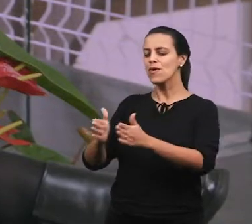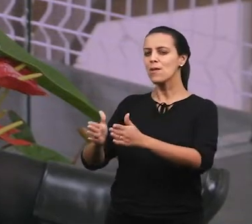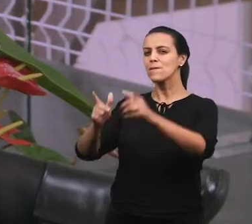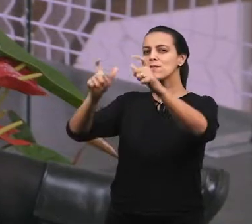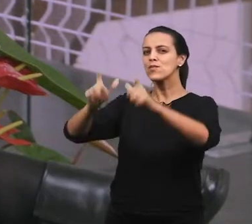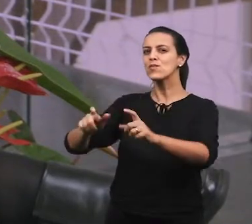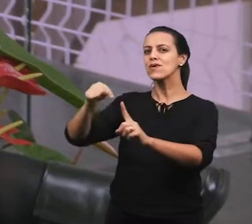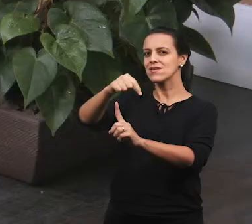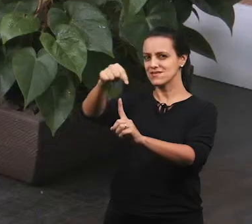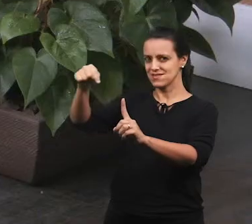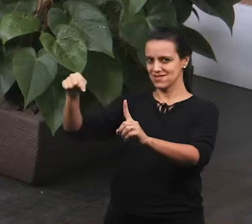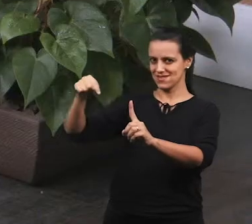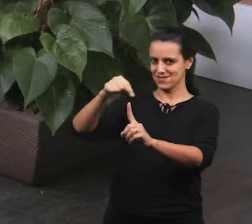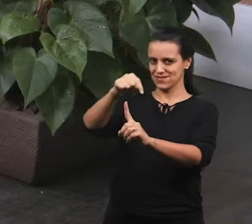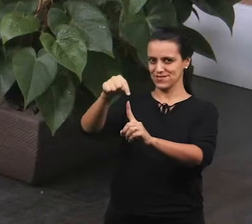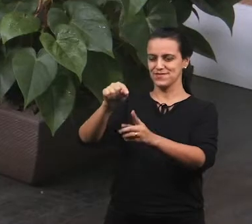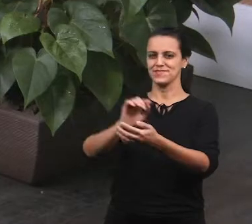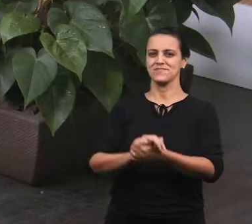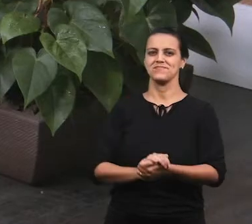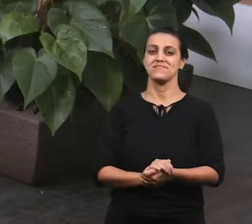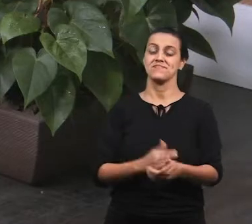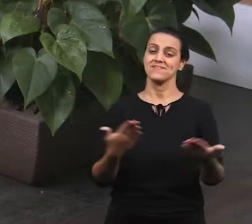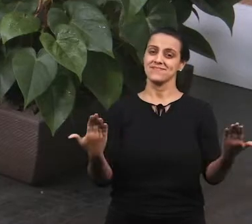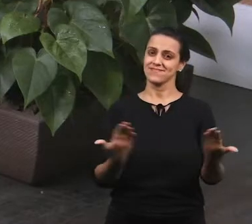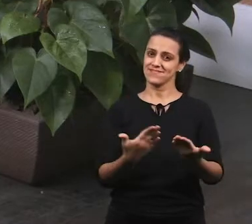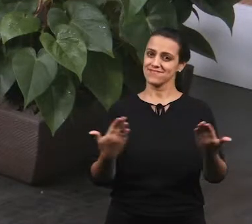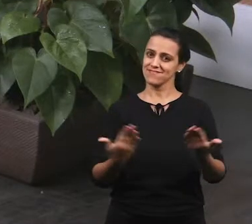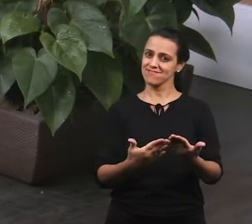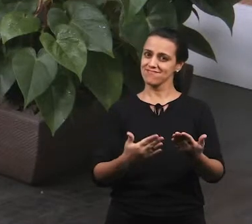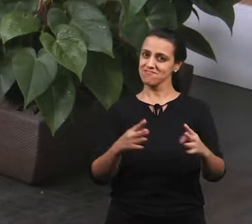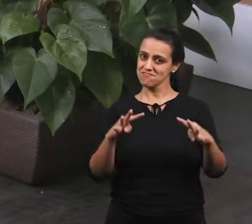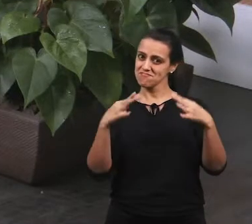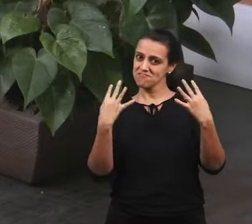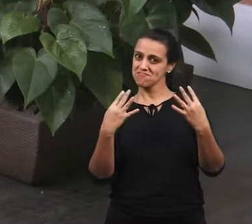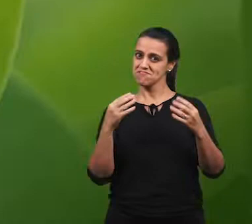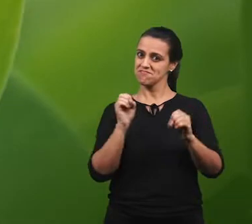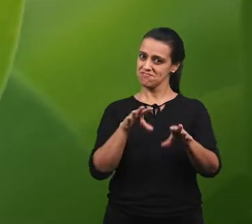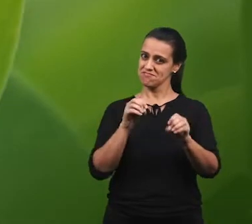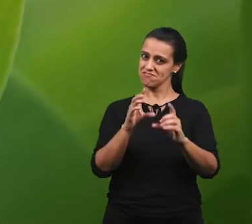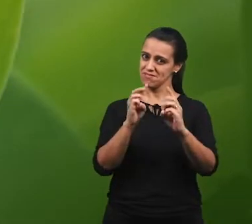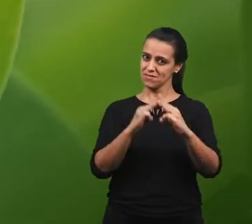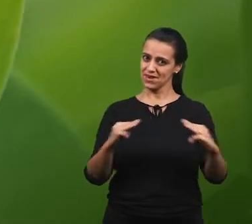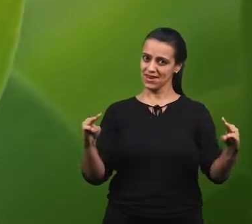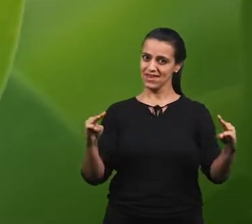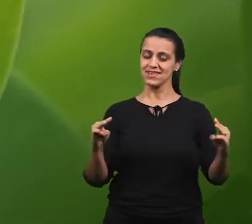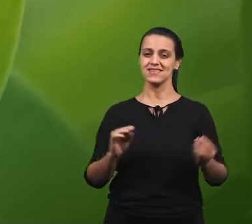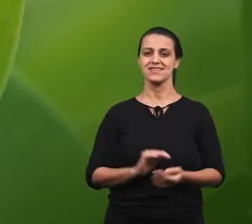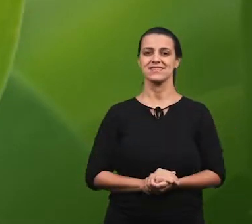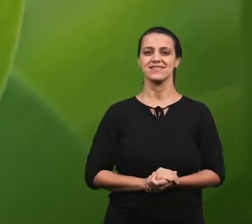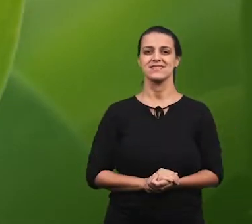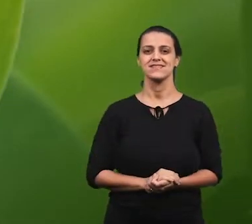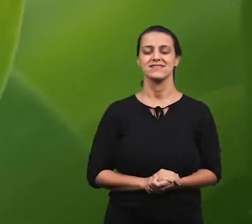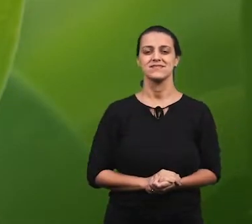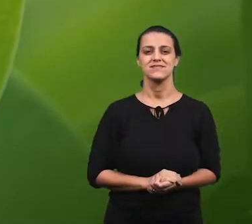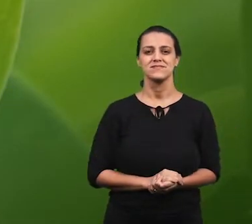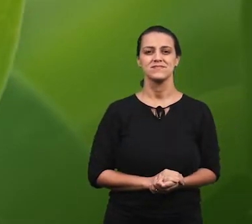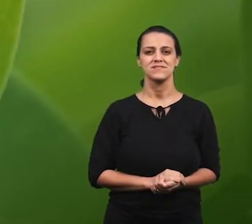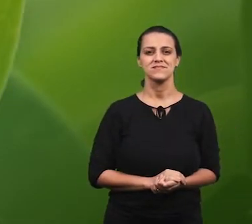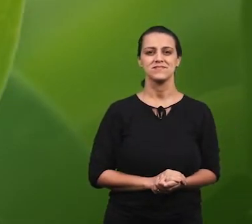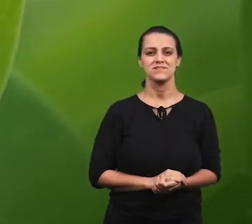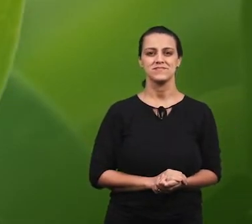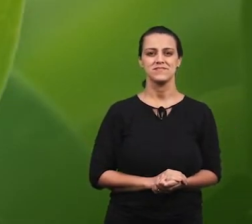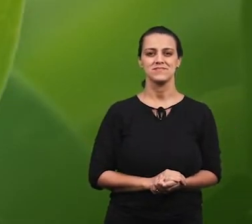нас, как играть на гитаре. А сестра Жована поделится с нами о